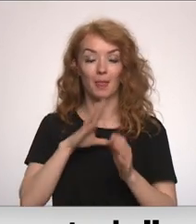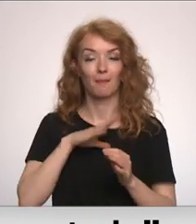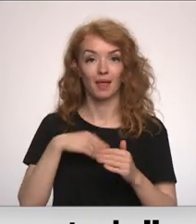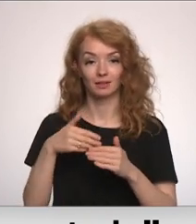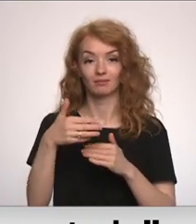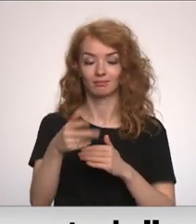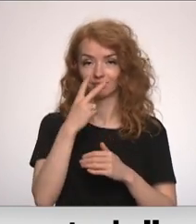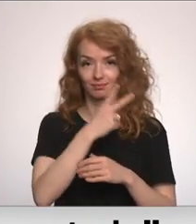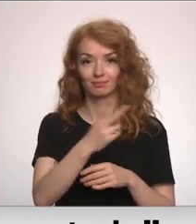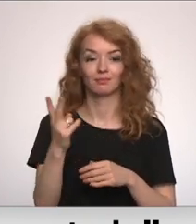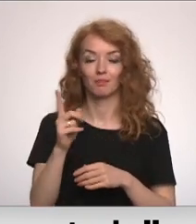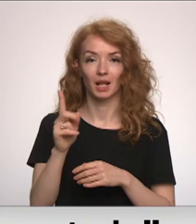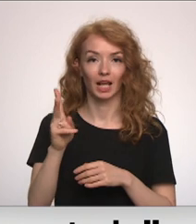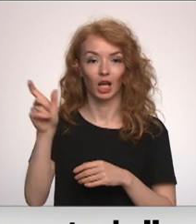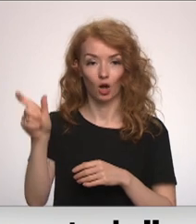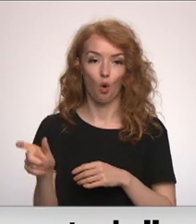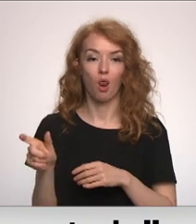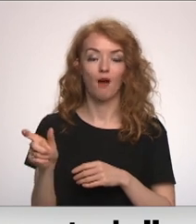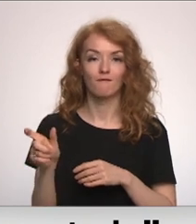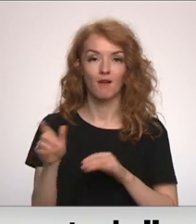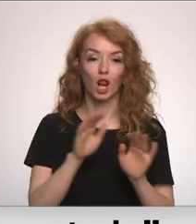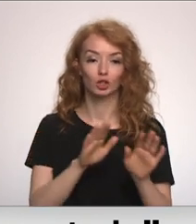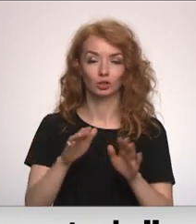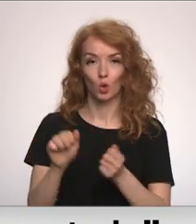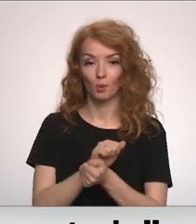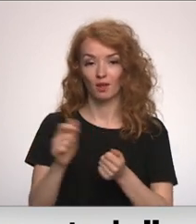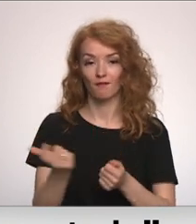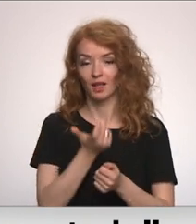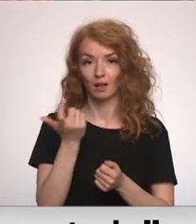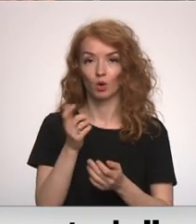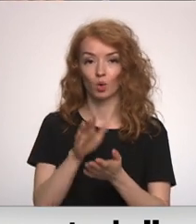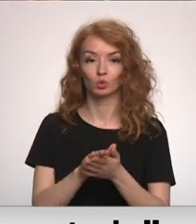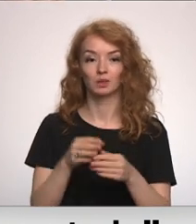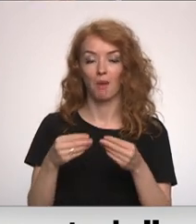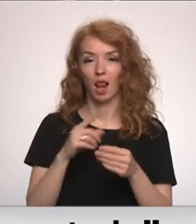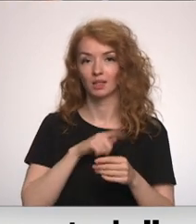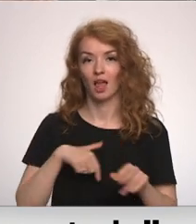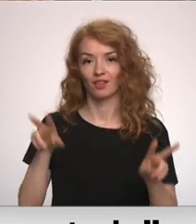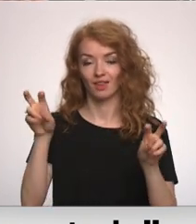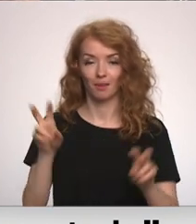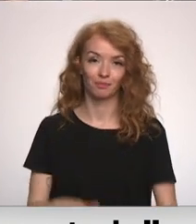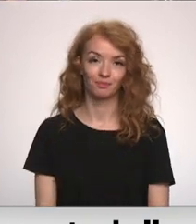tās būs skatāma Pētera Krilova režisētā dokumentālā filma uz spēles Latvija.